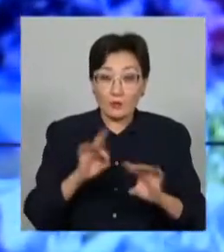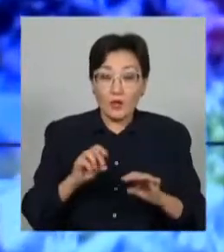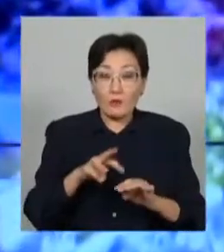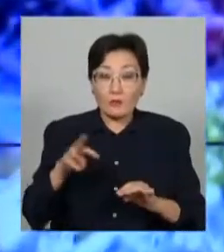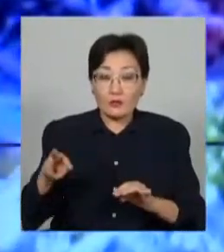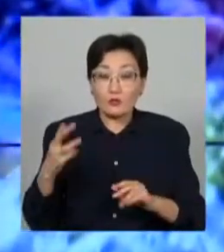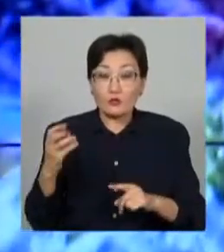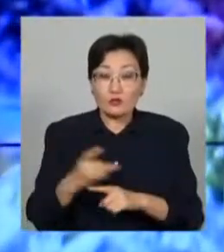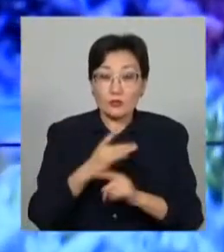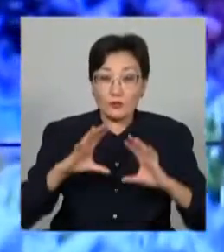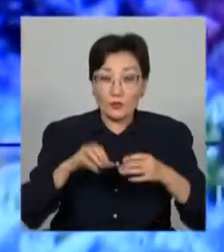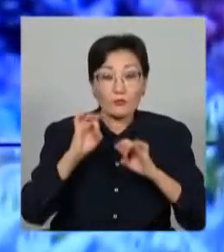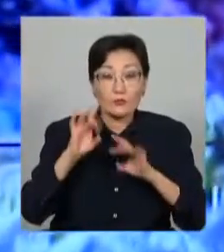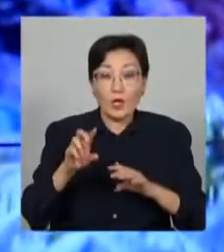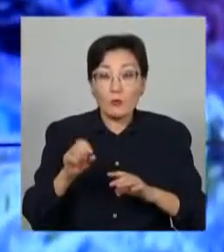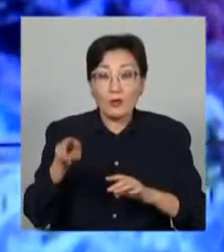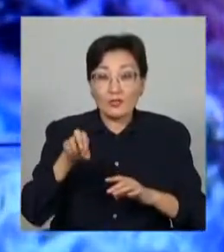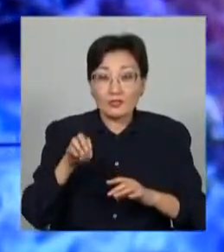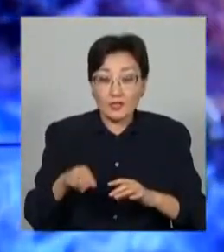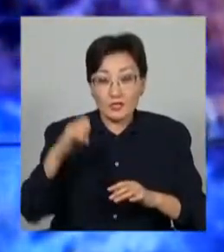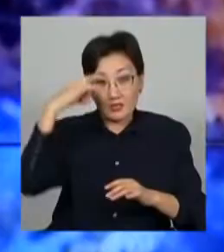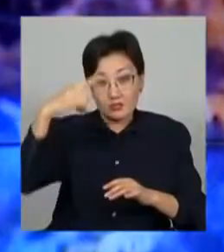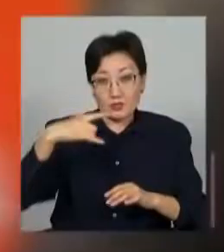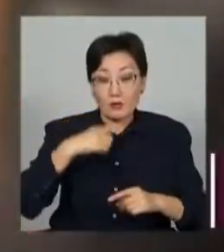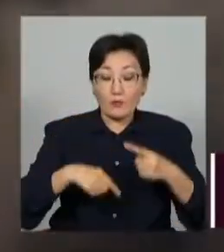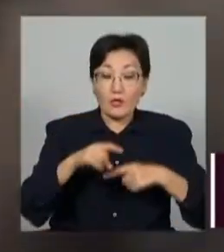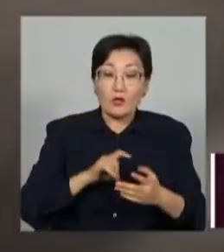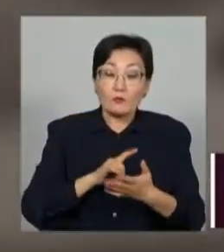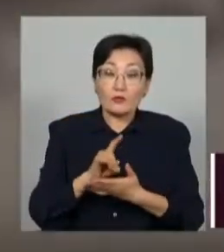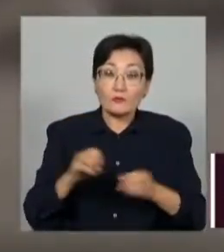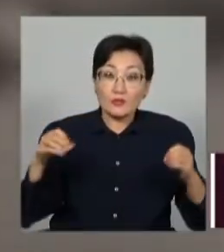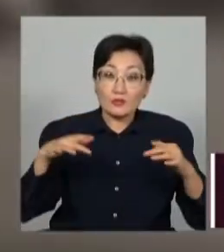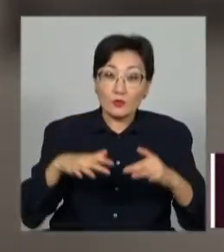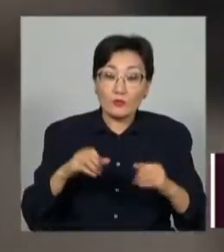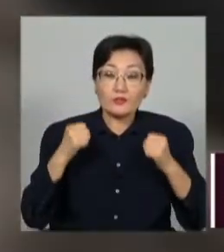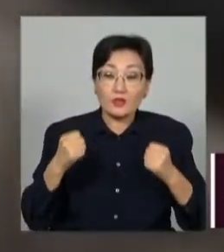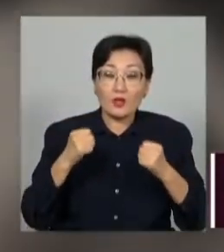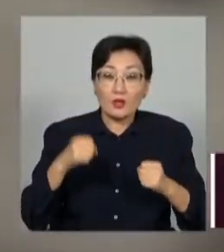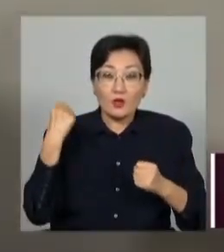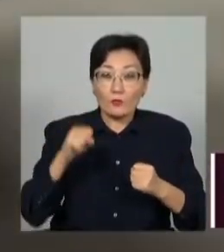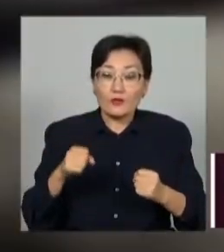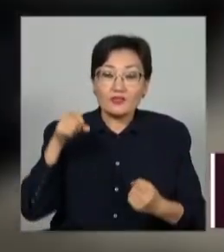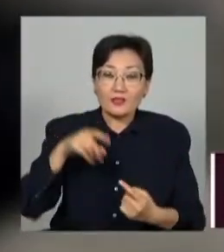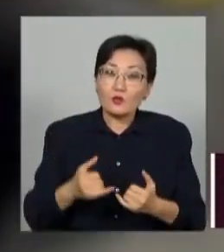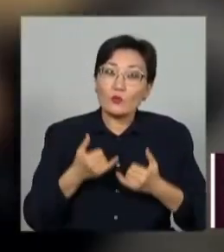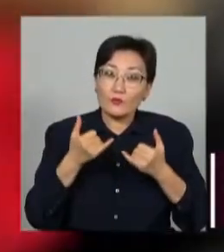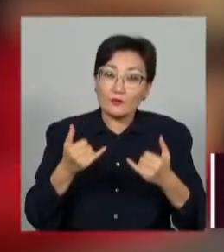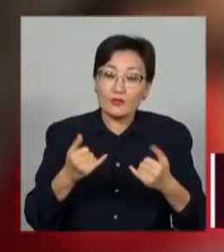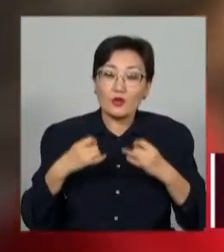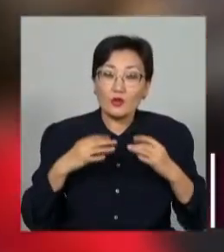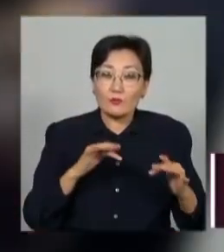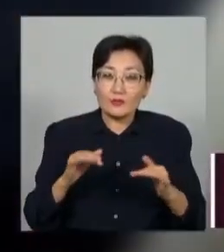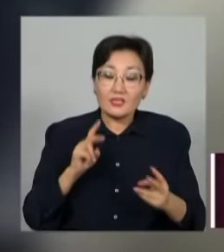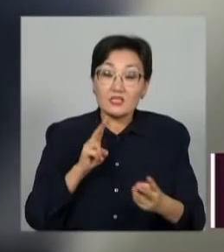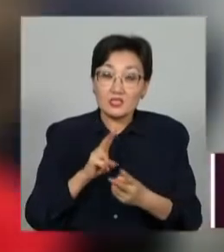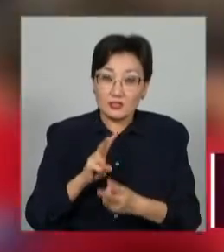ММА-ден 3 дүркін әлем чемпионы Бағдат Жұбаныш елге оралды. Әуежайға жиналған қауым спортшыға жеңімпазға лайық құрмет көрсетіп, салтанатты түрде